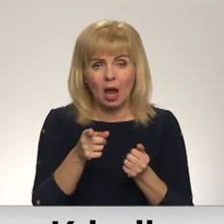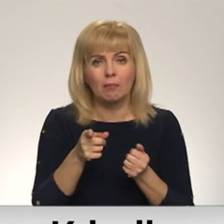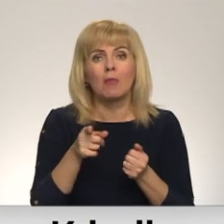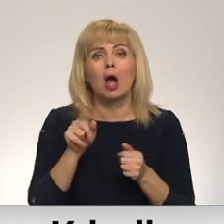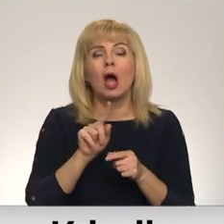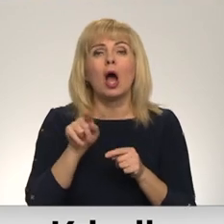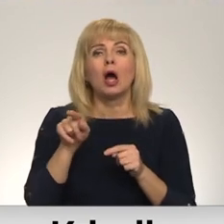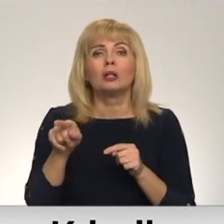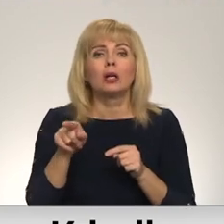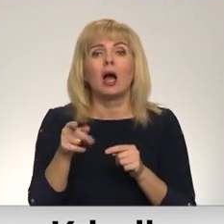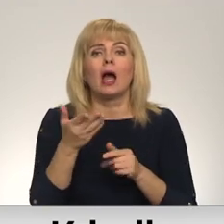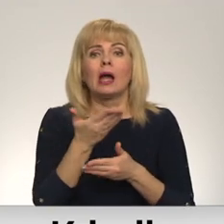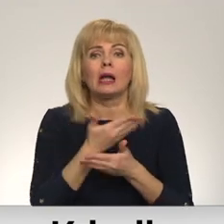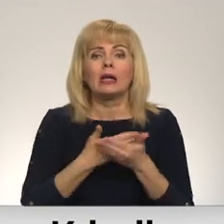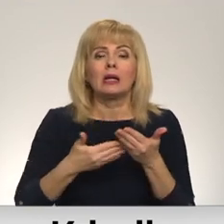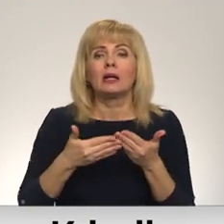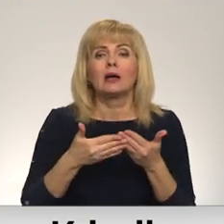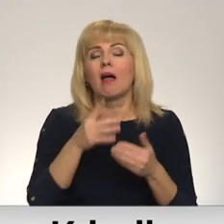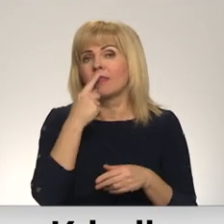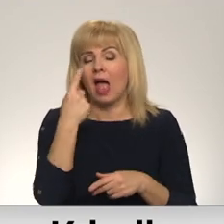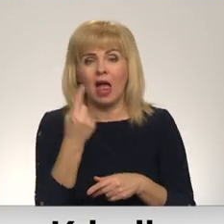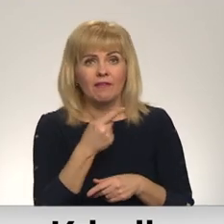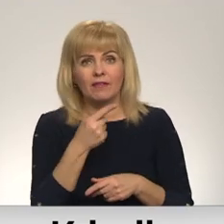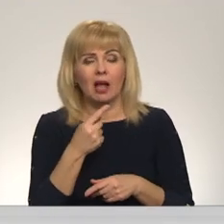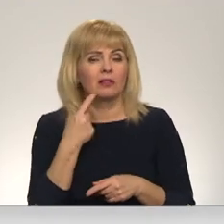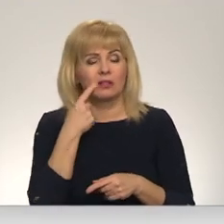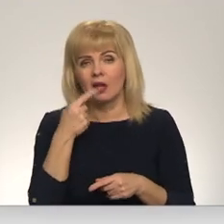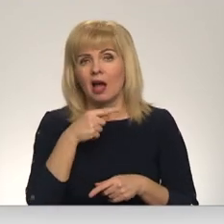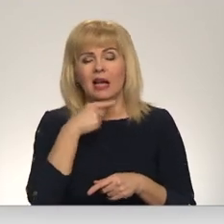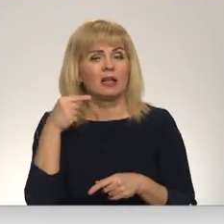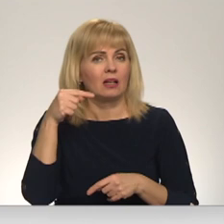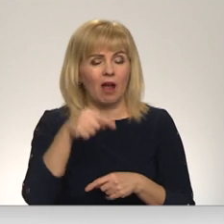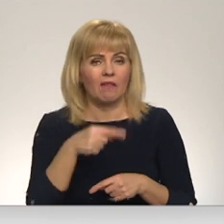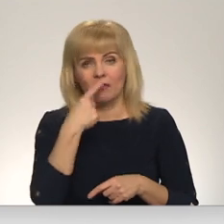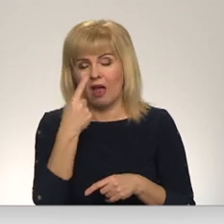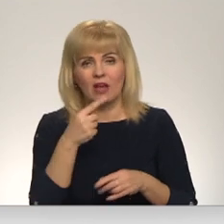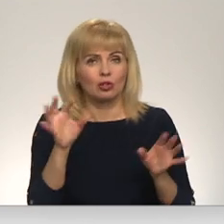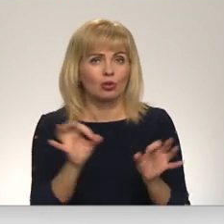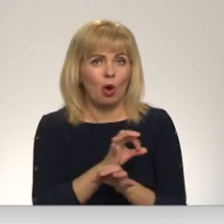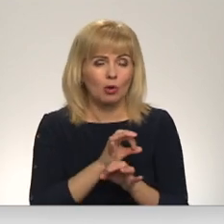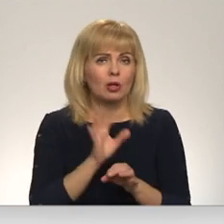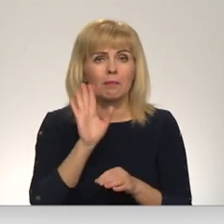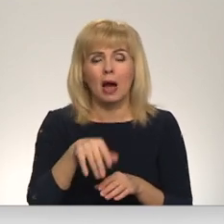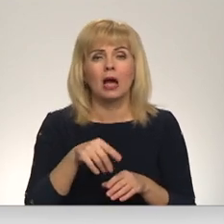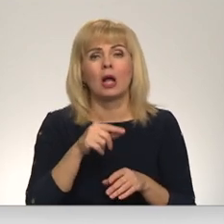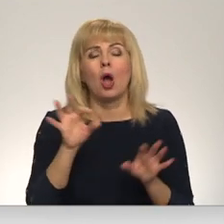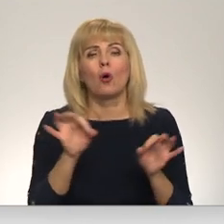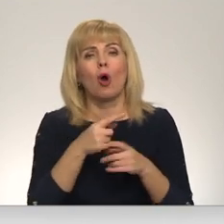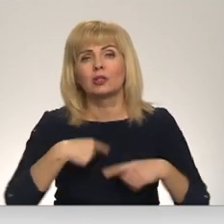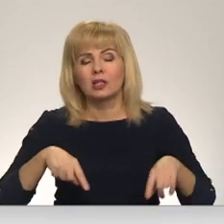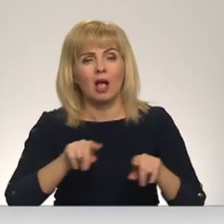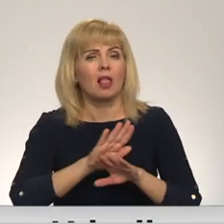publiski nosodošiem māksliniekiem. Neviens šeit kāju nespers, nevienā koncertā, ne pa koncertzāles durvīm, ne